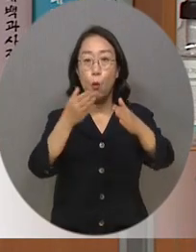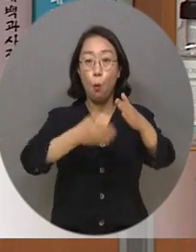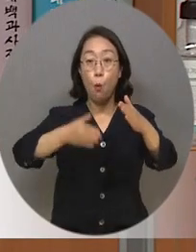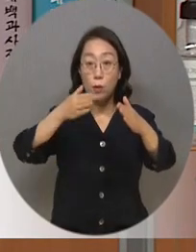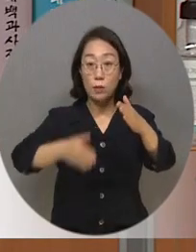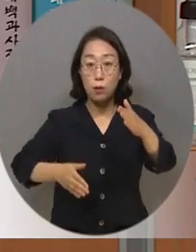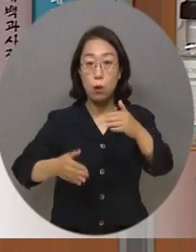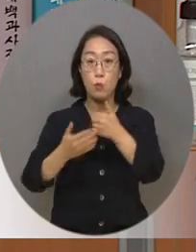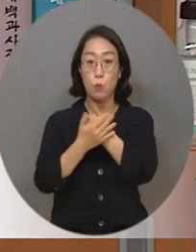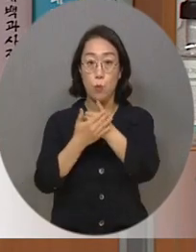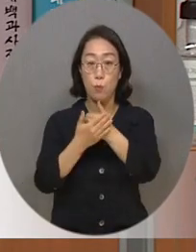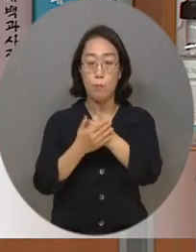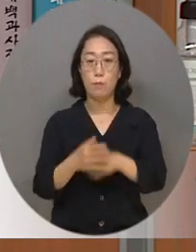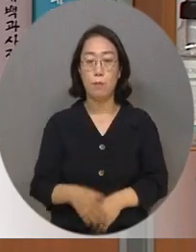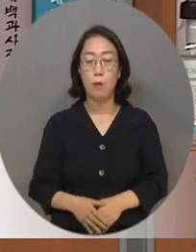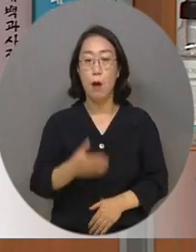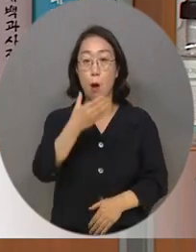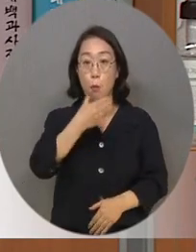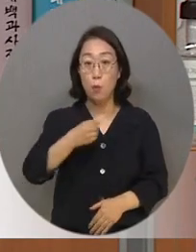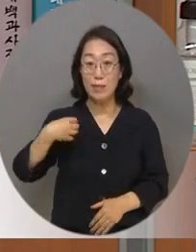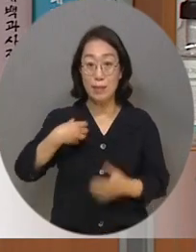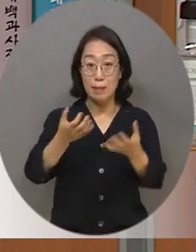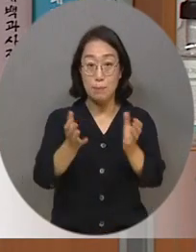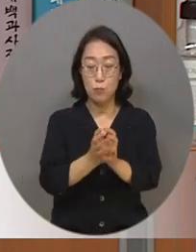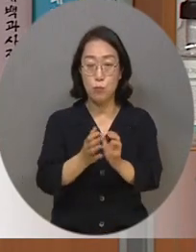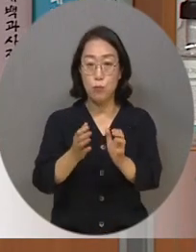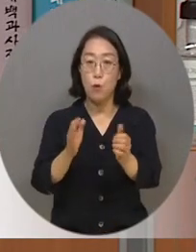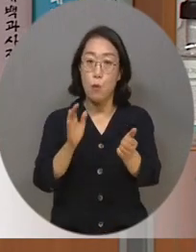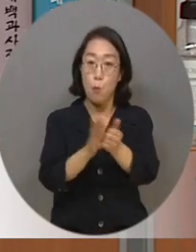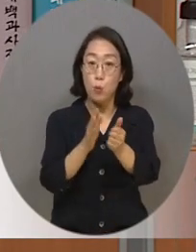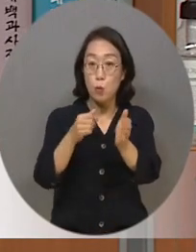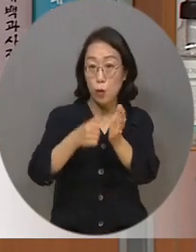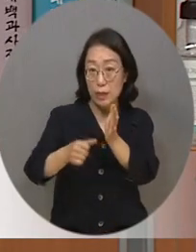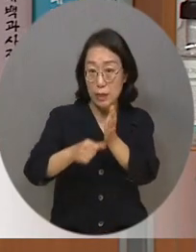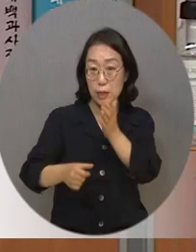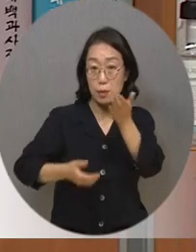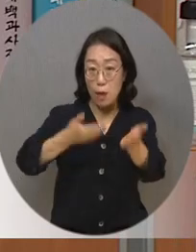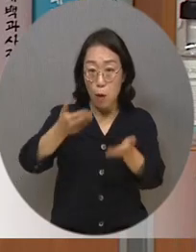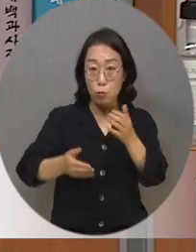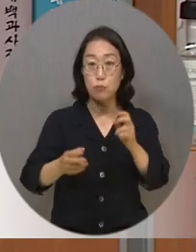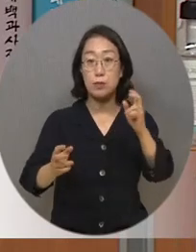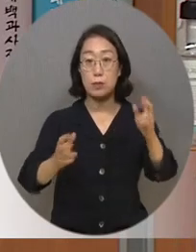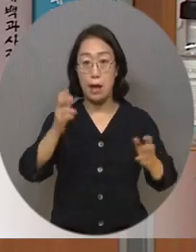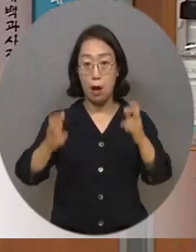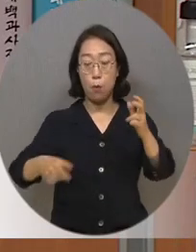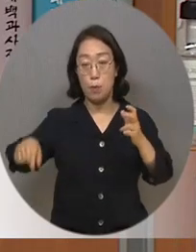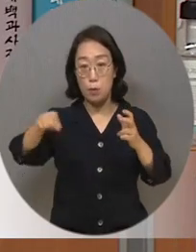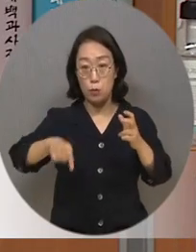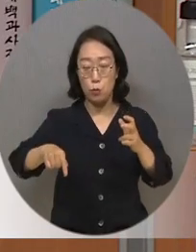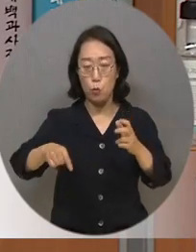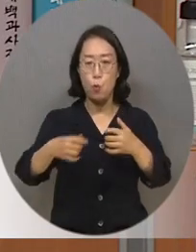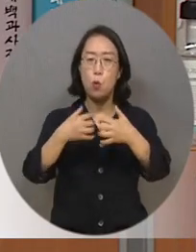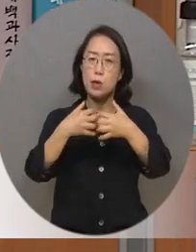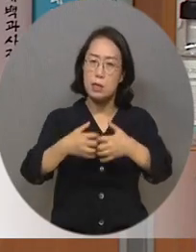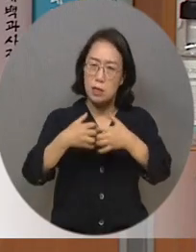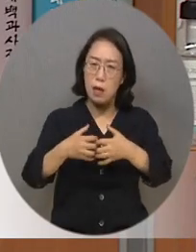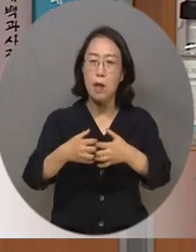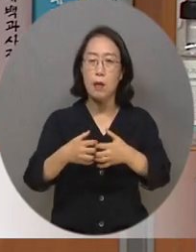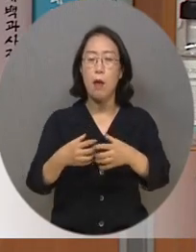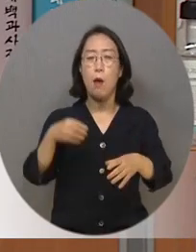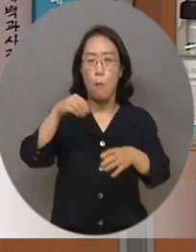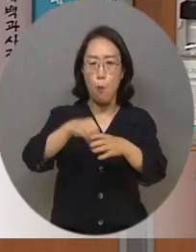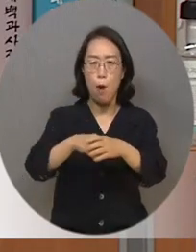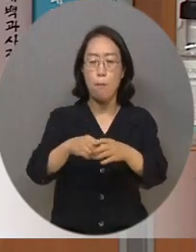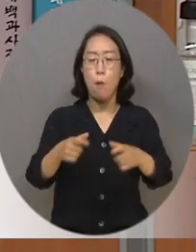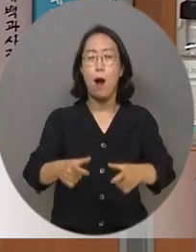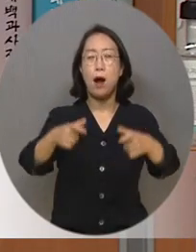사업, 보조복지부의 보조기기 교부 사업 등에서도 동력보조장치가 지원될 수 있도록